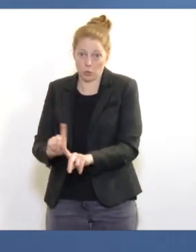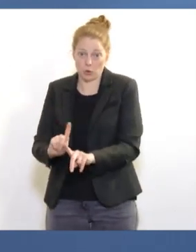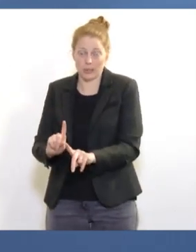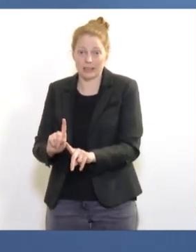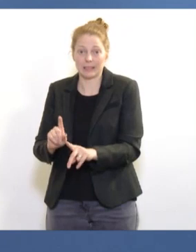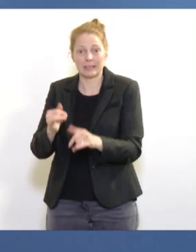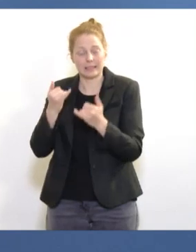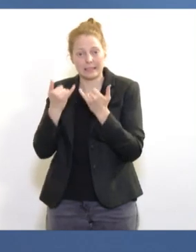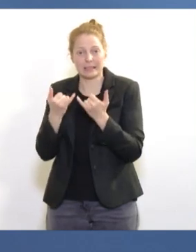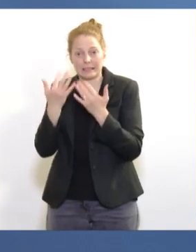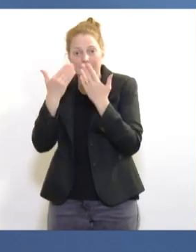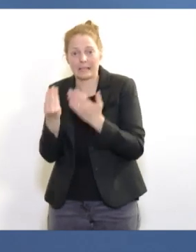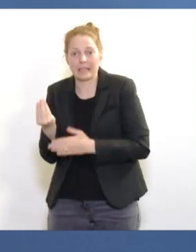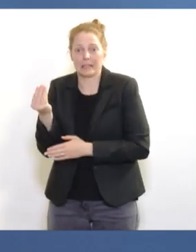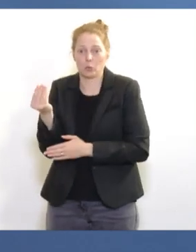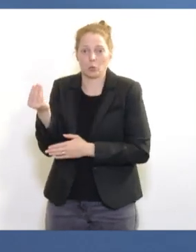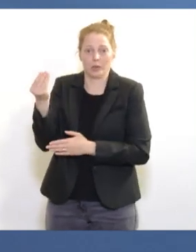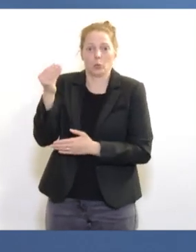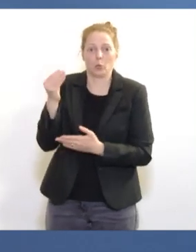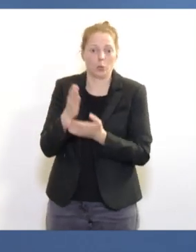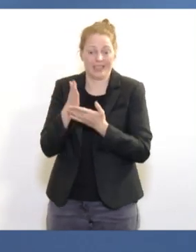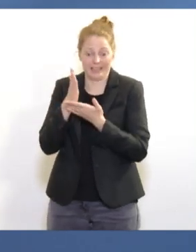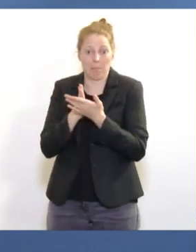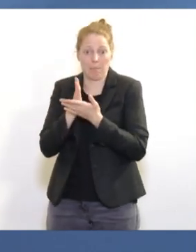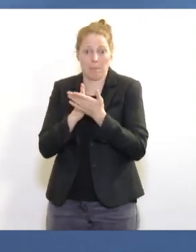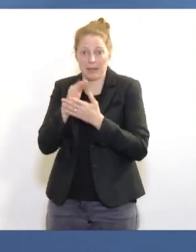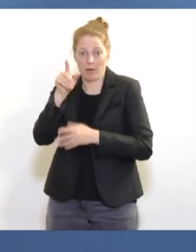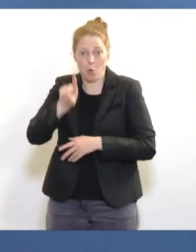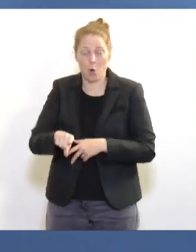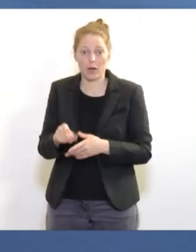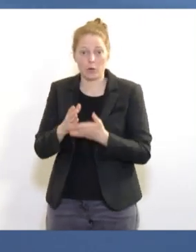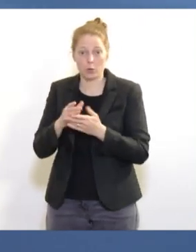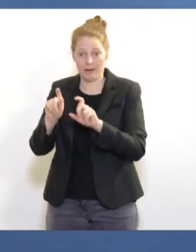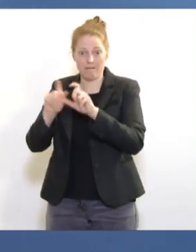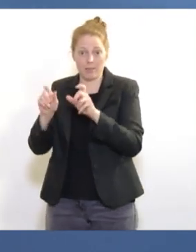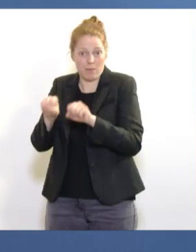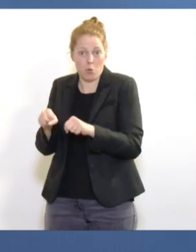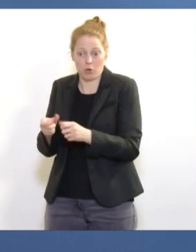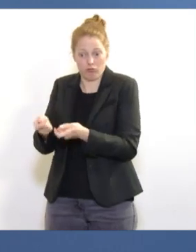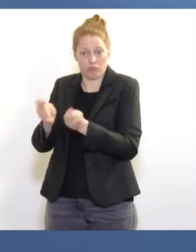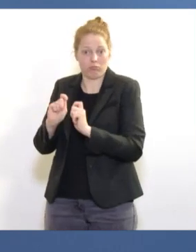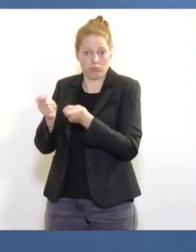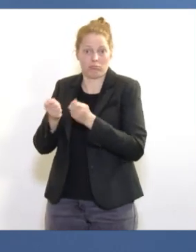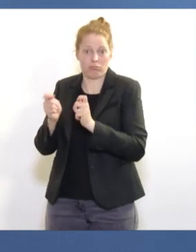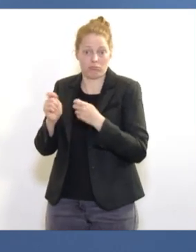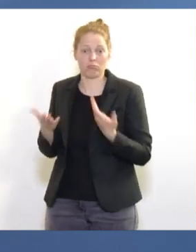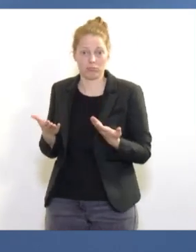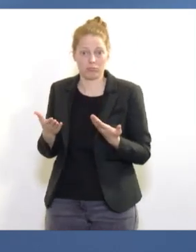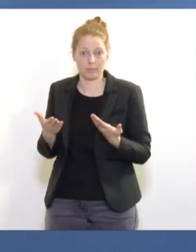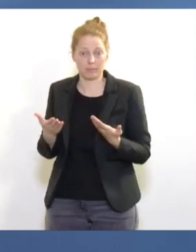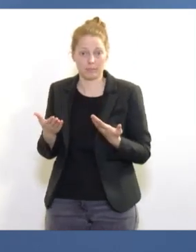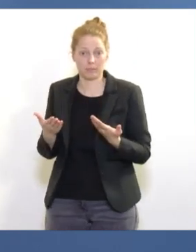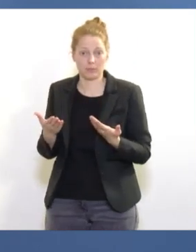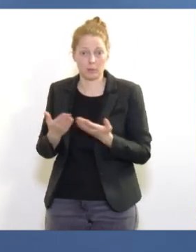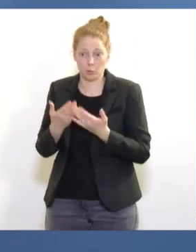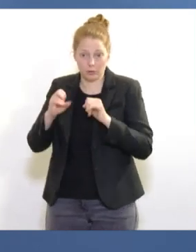die endgültig Zöllen sind, weil wir nach Matten am Monat sind, und weil Betriebe auch noch immer die Möglichkeit haben, für notregelig oder